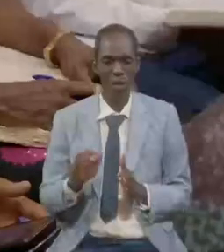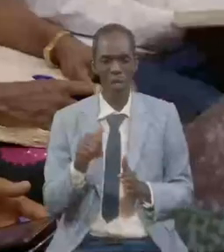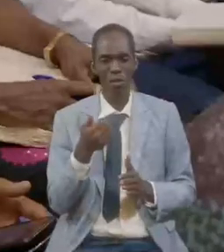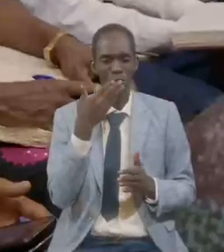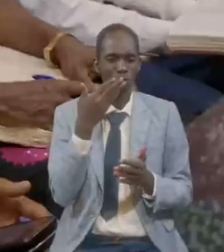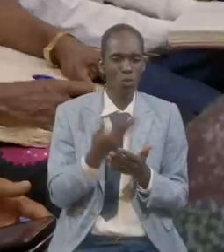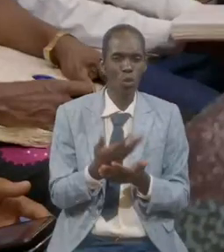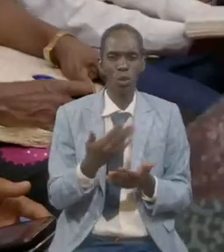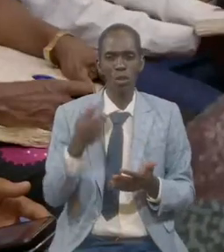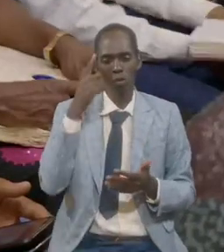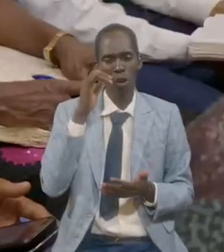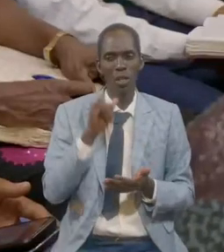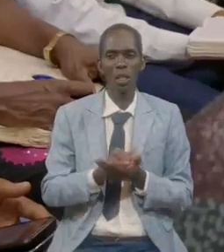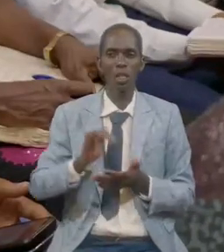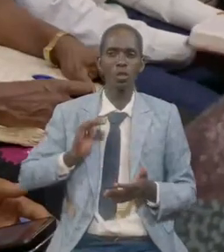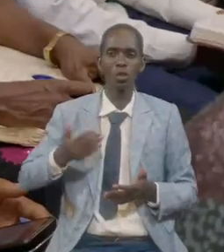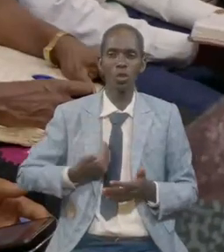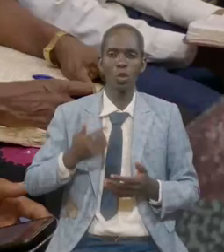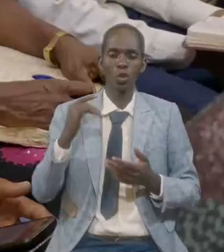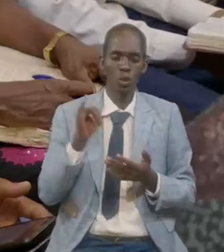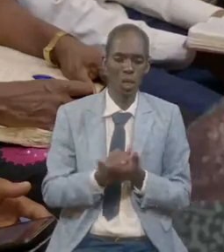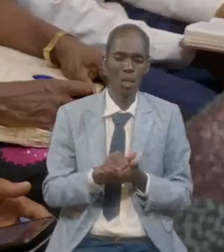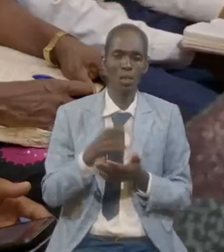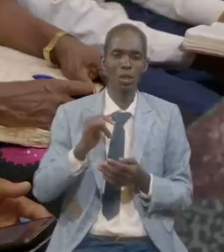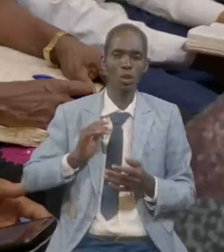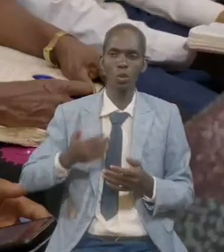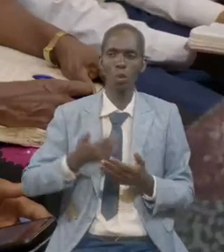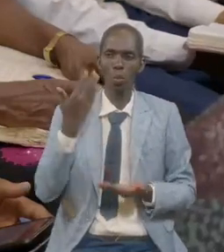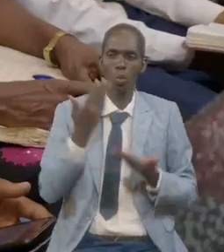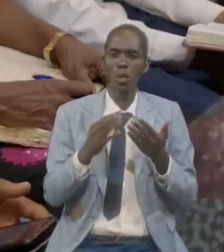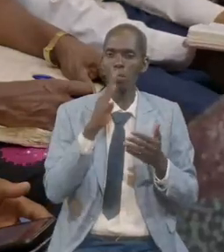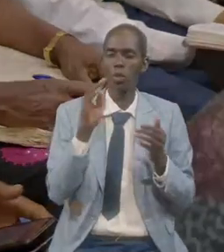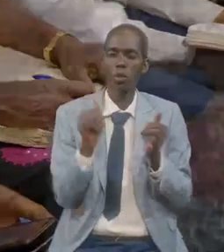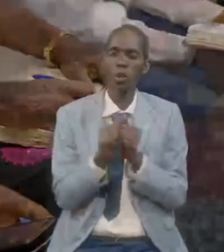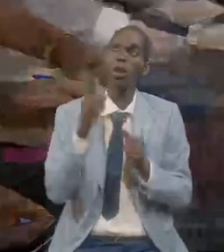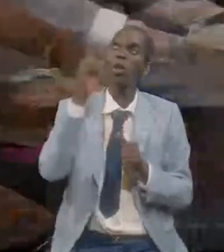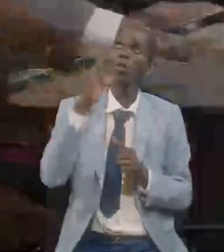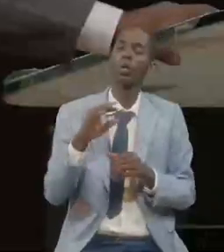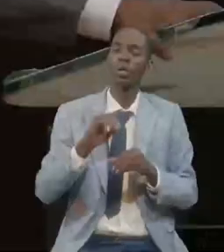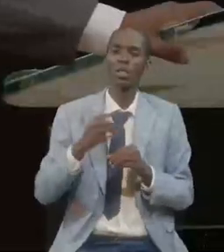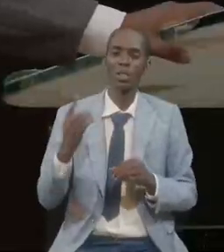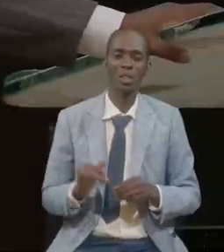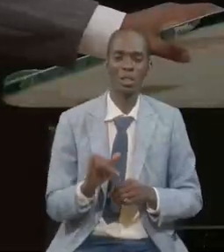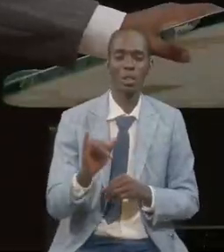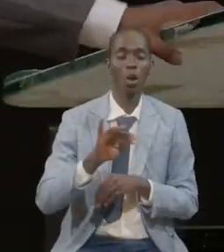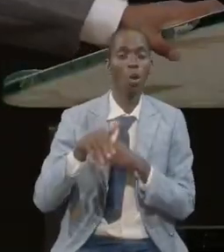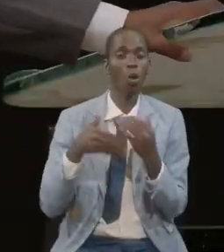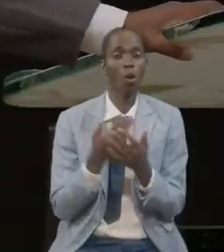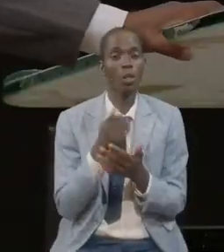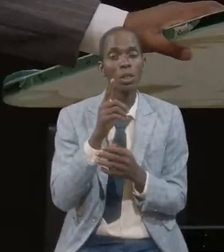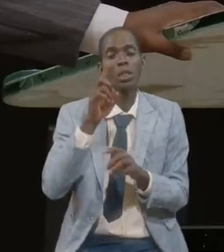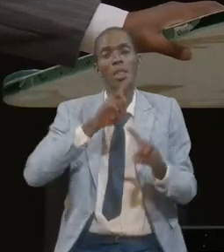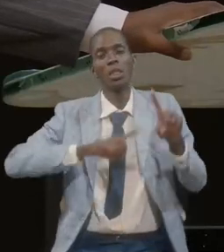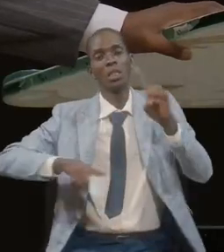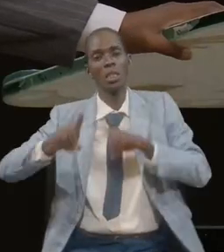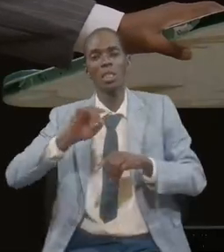pas de purification pour l'âme. Là, il n'y a pas de préparation pour l'âme là, d'être avec Dieu à l'éternel. Ce qu'il pouvait dire à l'âme, c'est que j'ai